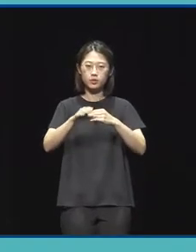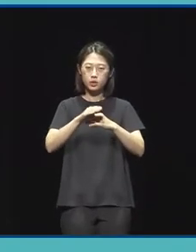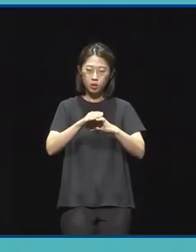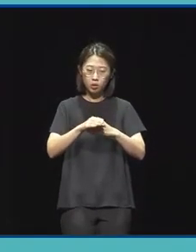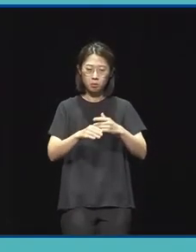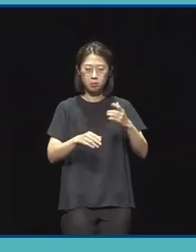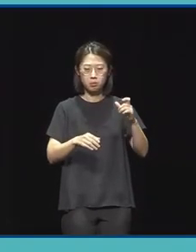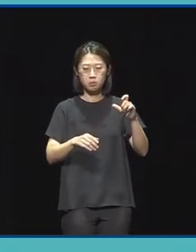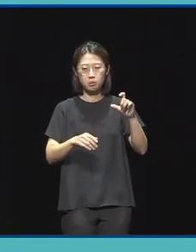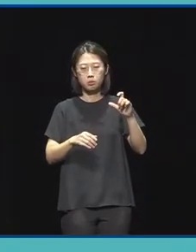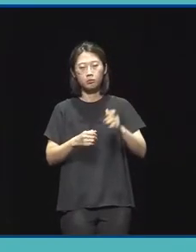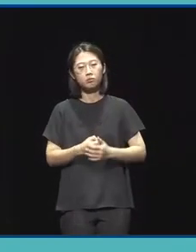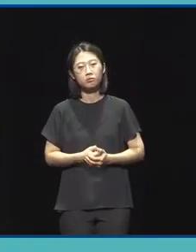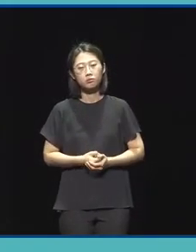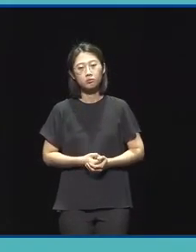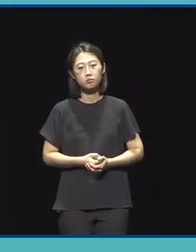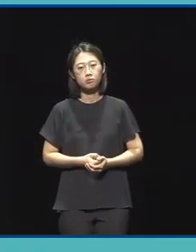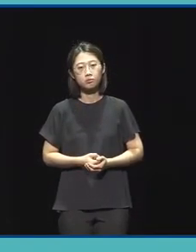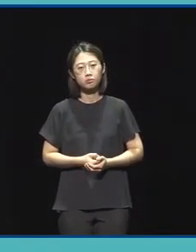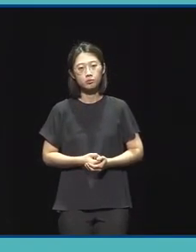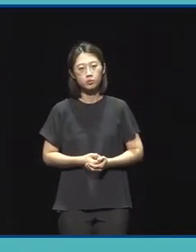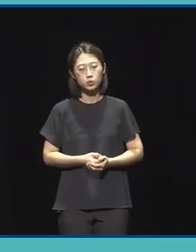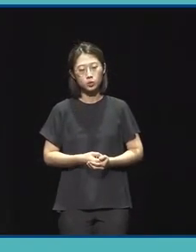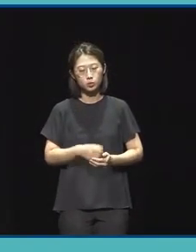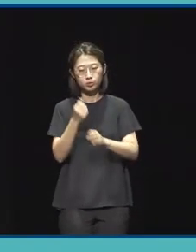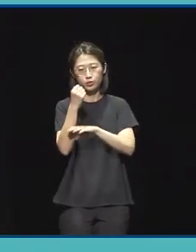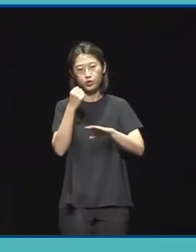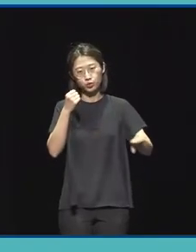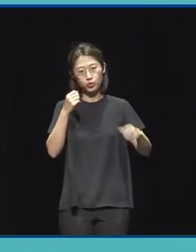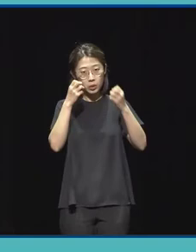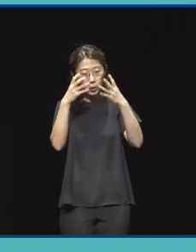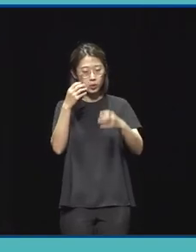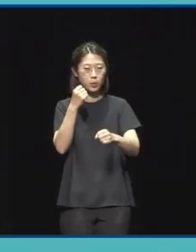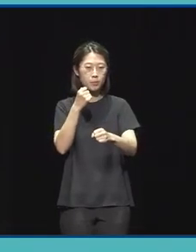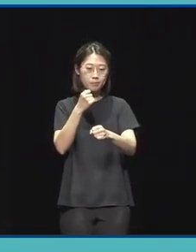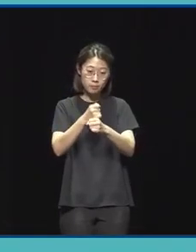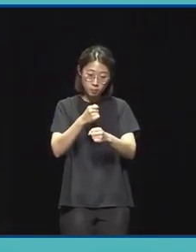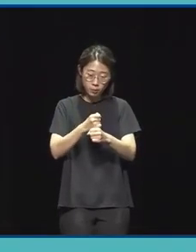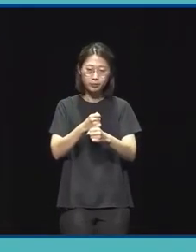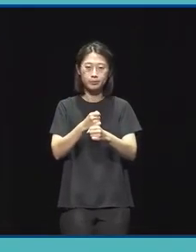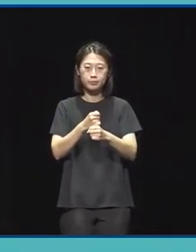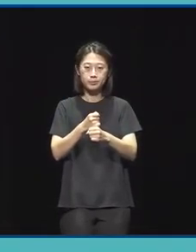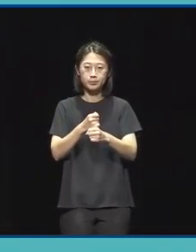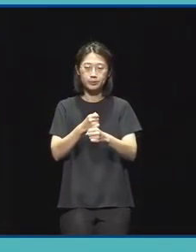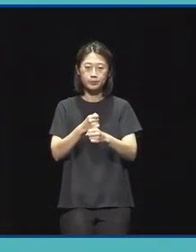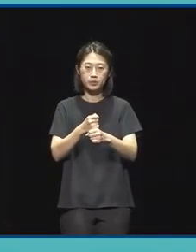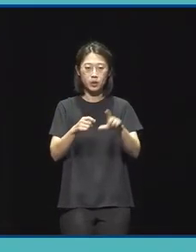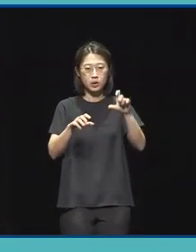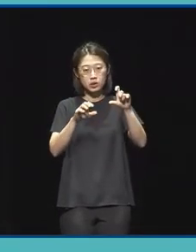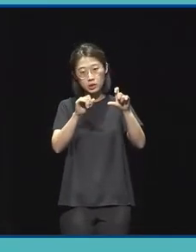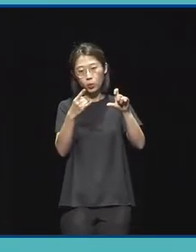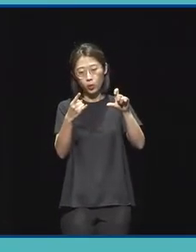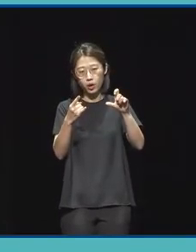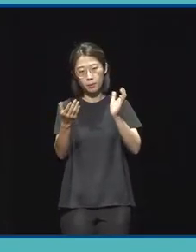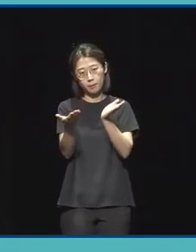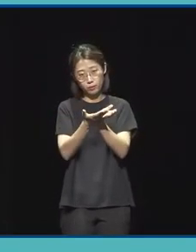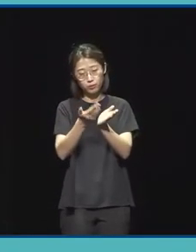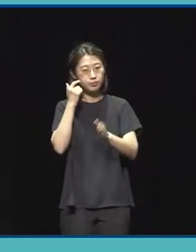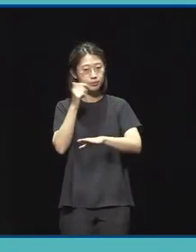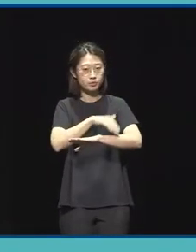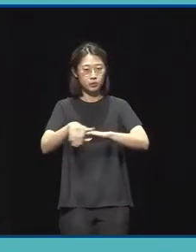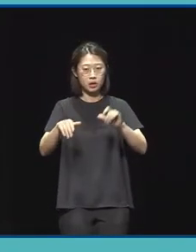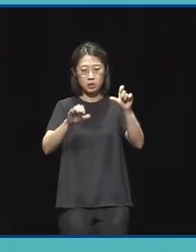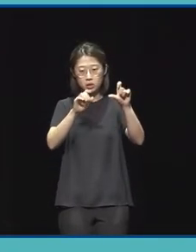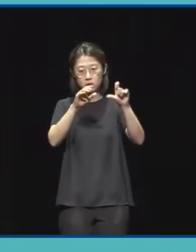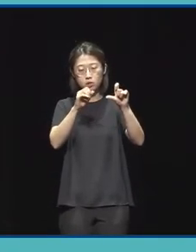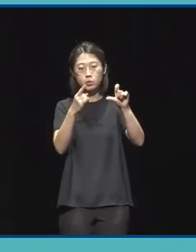떨어져 있는 소외지역이라든지 이런 등등의 좀 기준을 저희가 적용을 해서 일단 15일을 매칭을 할 거고요 15위 미만